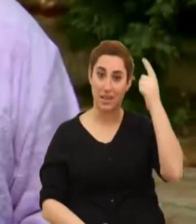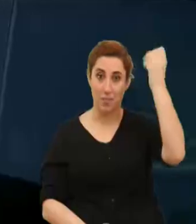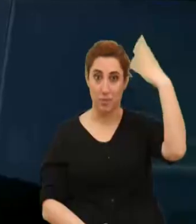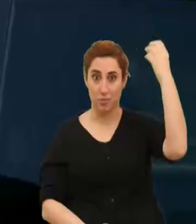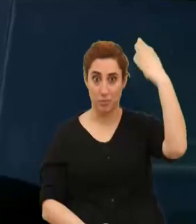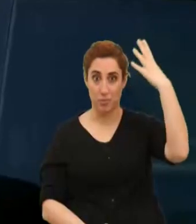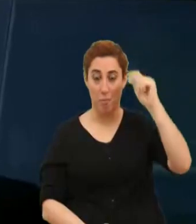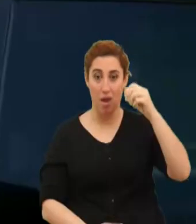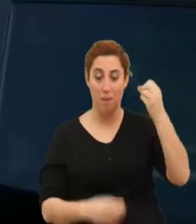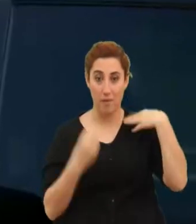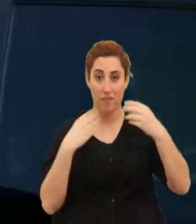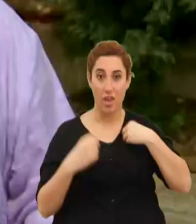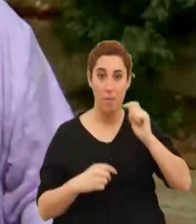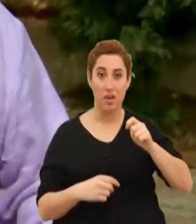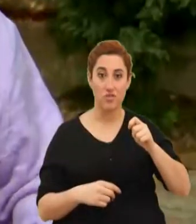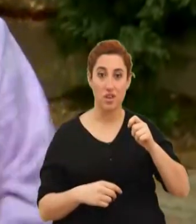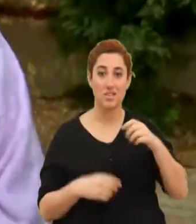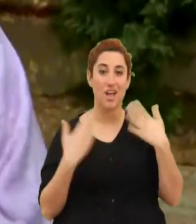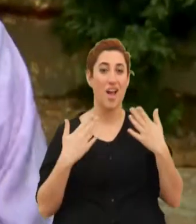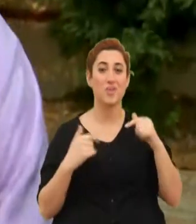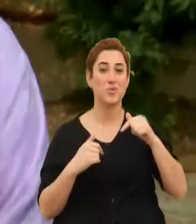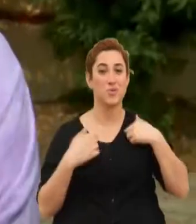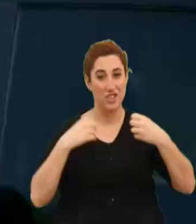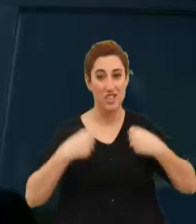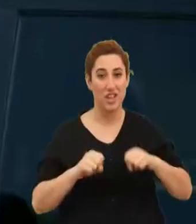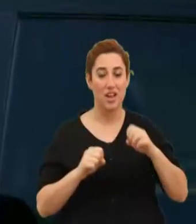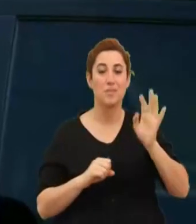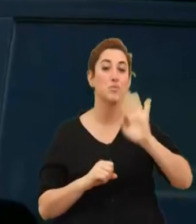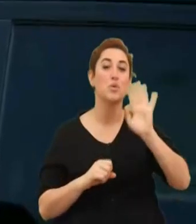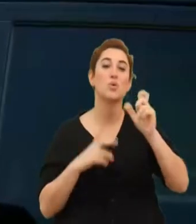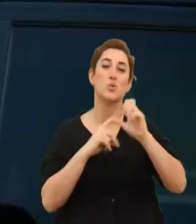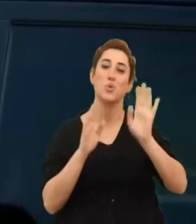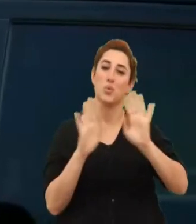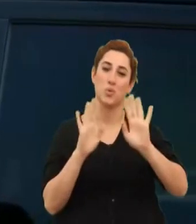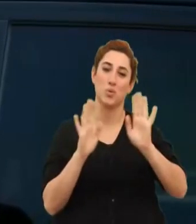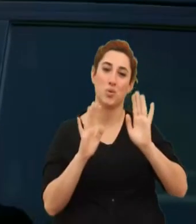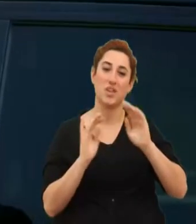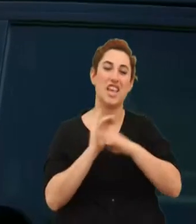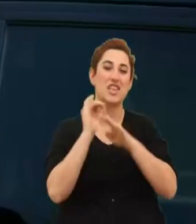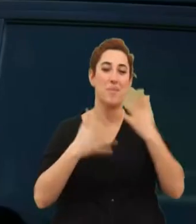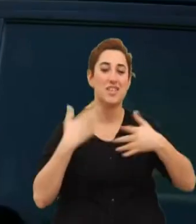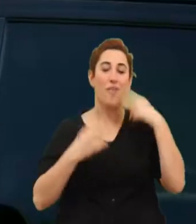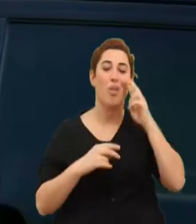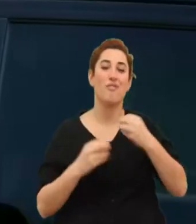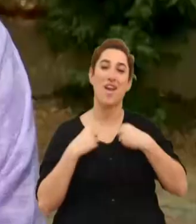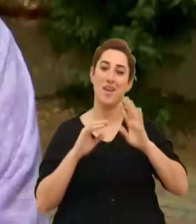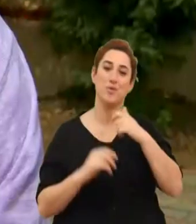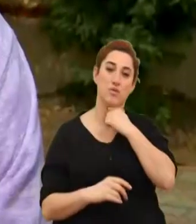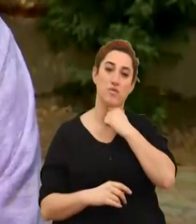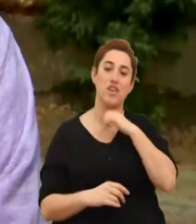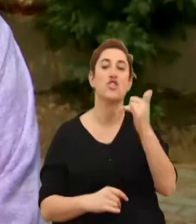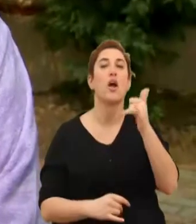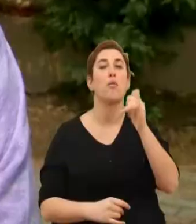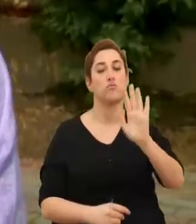Debemden aşağı paralar mı dökeceksiniz? Ay efendim şunu çıkartıyorsunuz. Aman Şükrü, aman aman. Yaşama sevincimi öldürme ne olur. Yok,